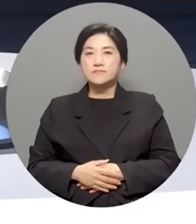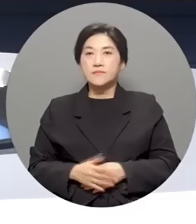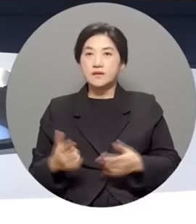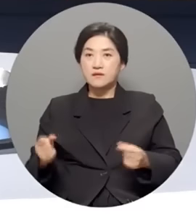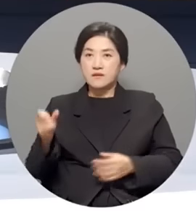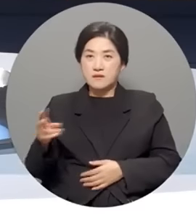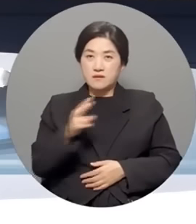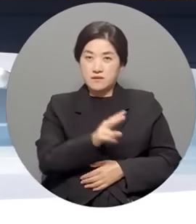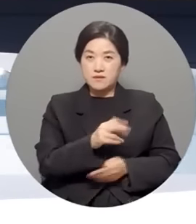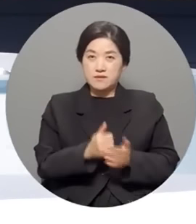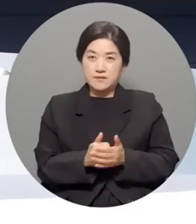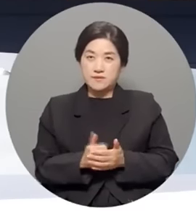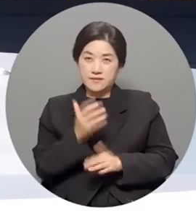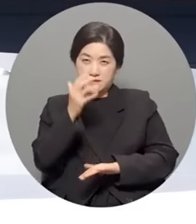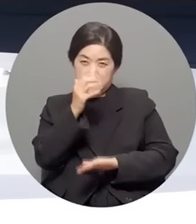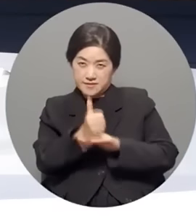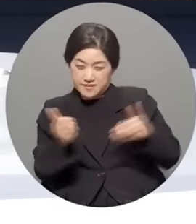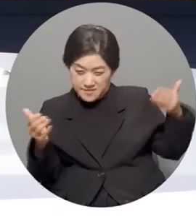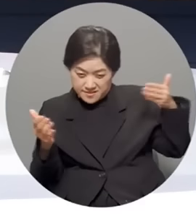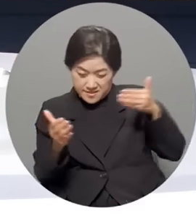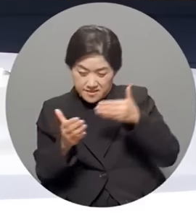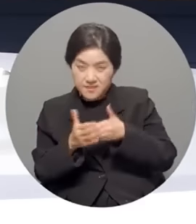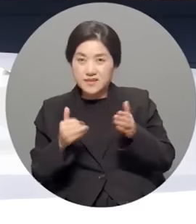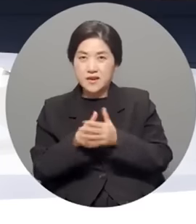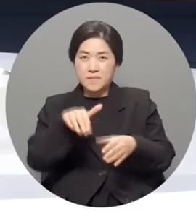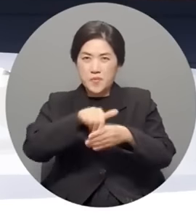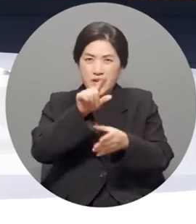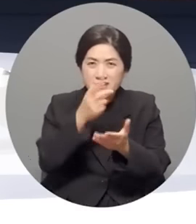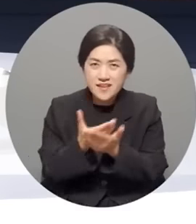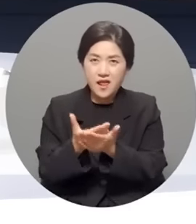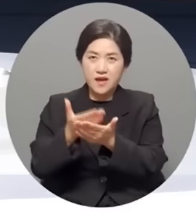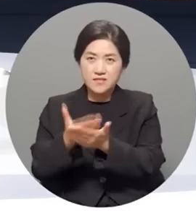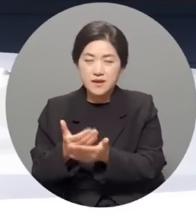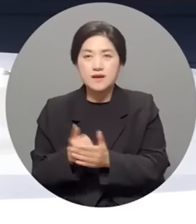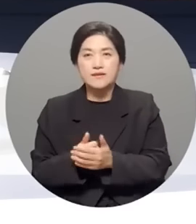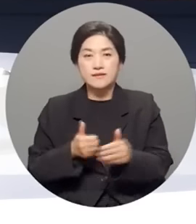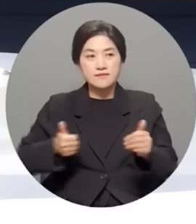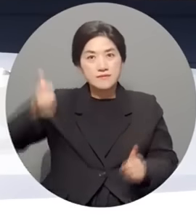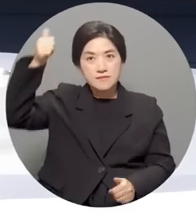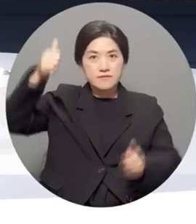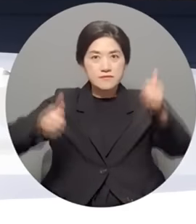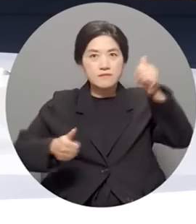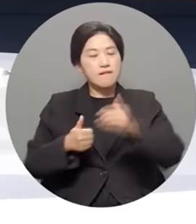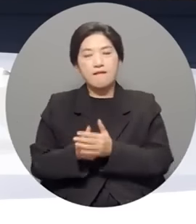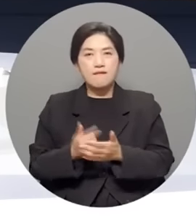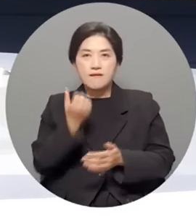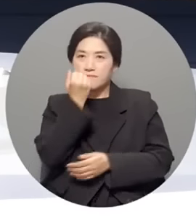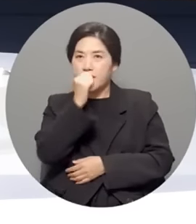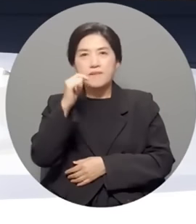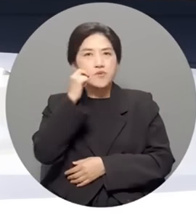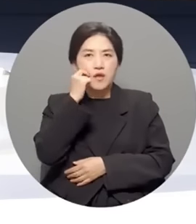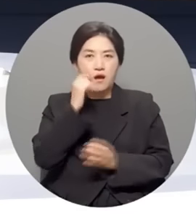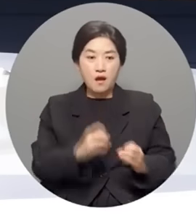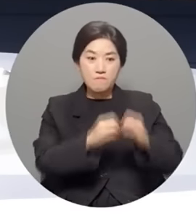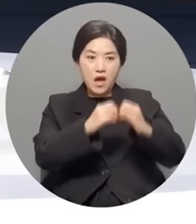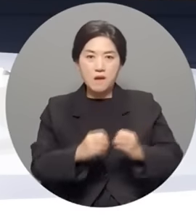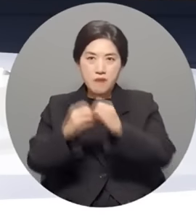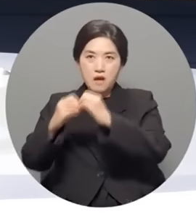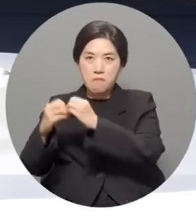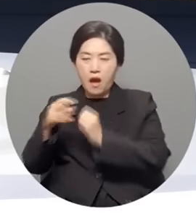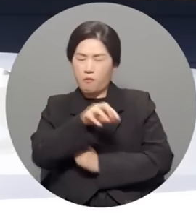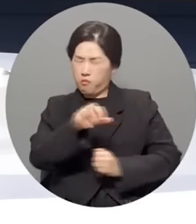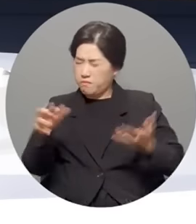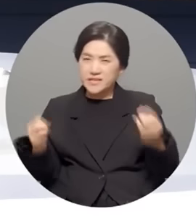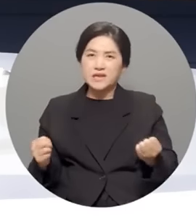이렇게 여야가 끝까지 한 표를 호소하는 건 좀처럼 승리를 장담하기 어려운 격전지들이 전국에 즐비하기